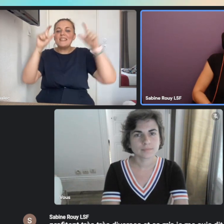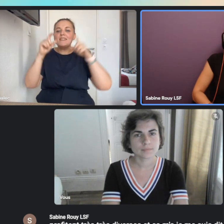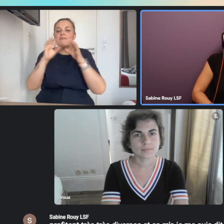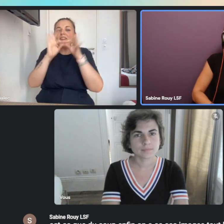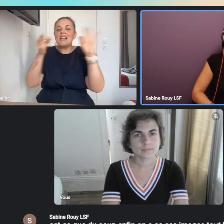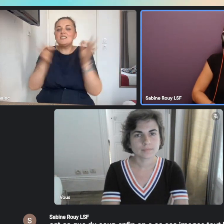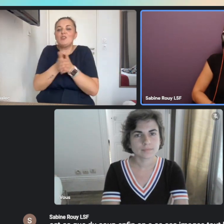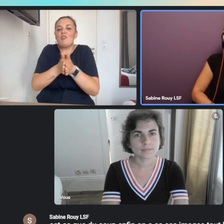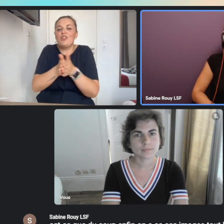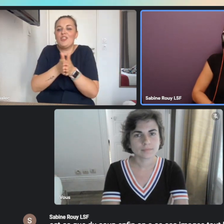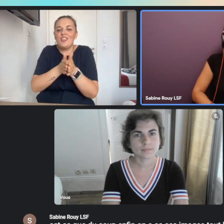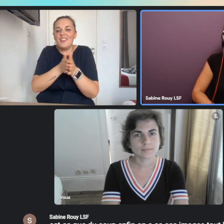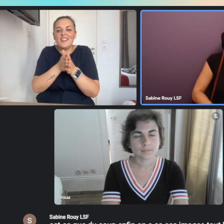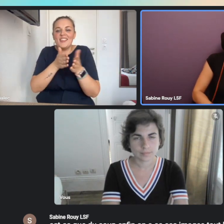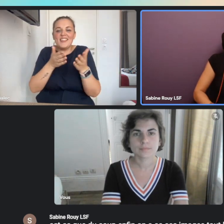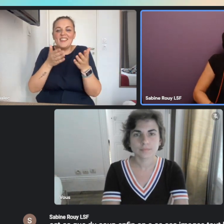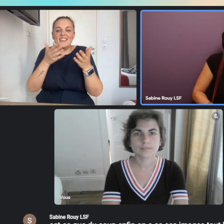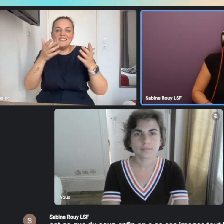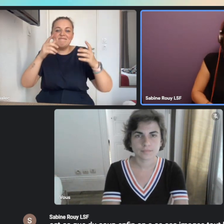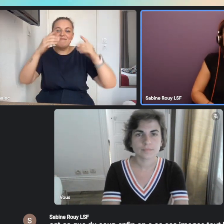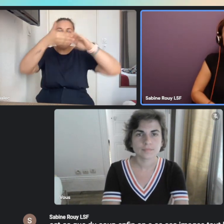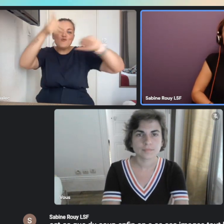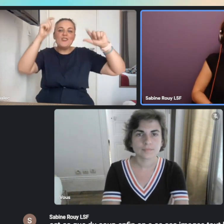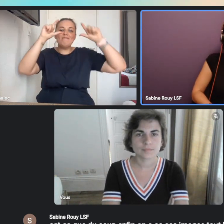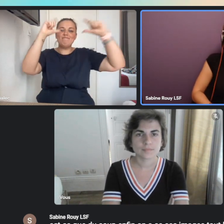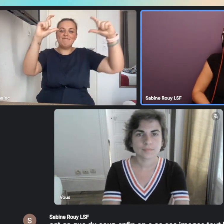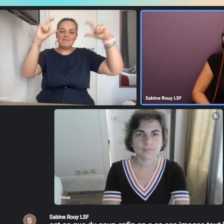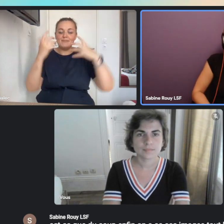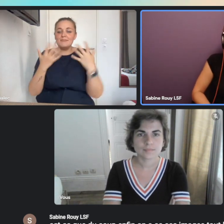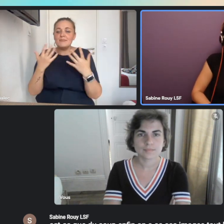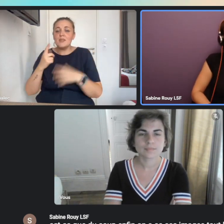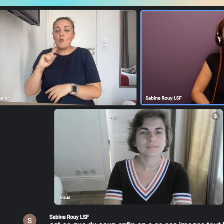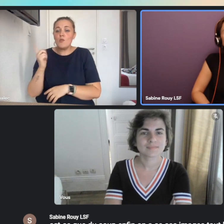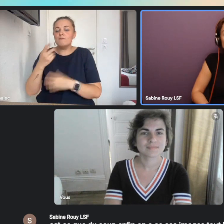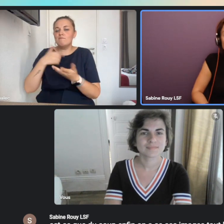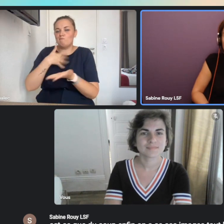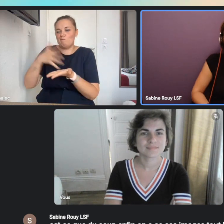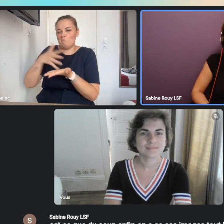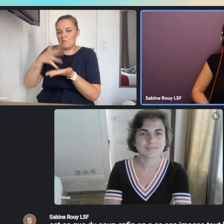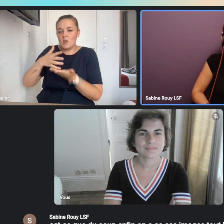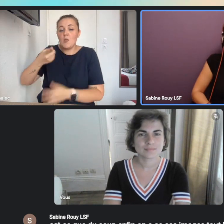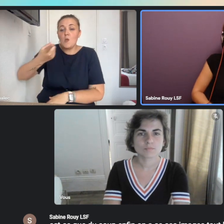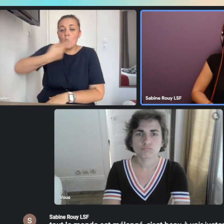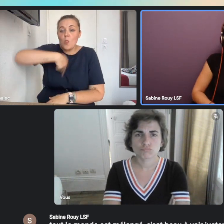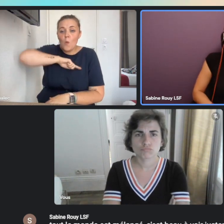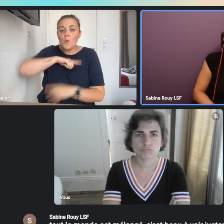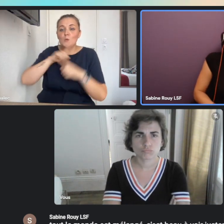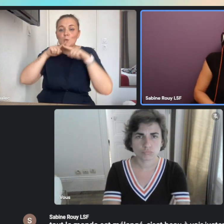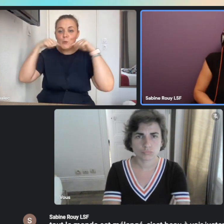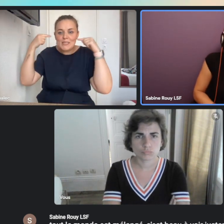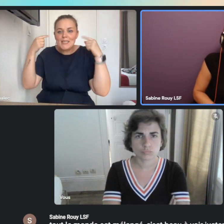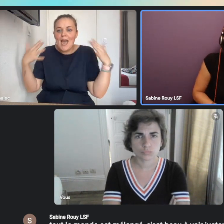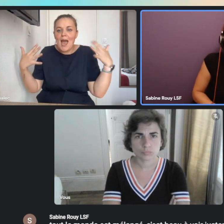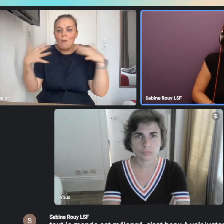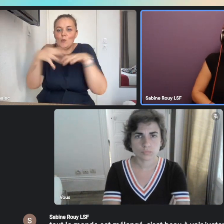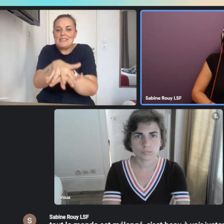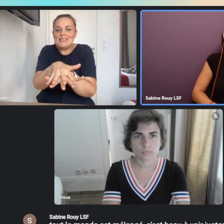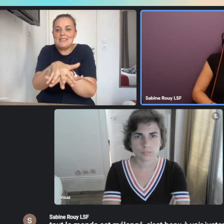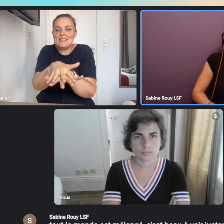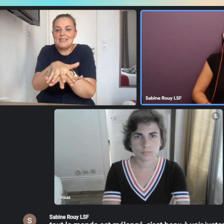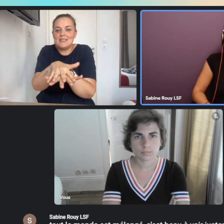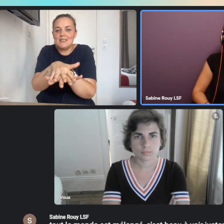comme, des phrases, de motivation qui sont, inscrites au mur et donc je vais faire un peu en français signé,